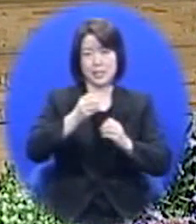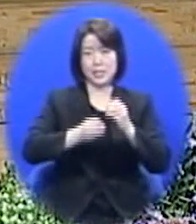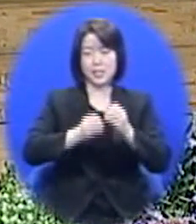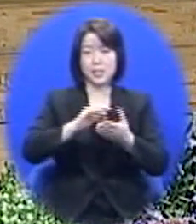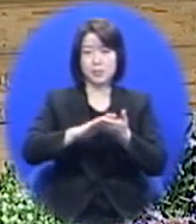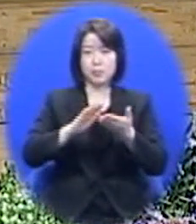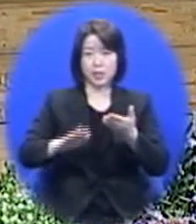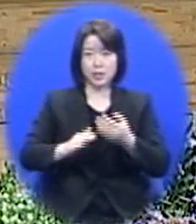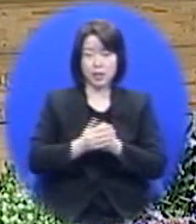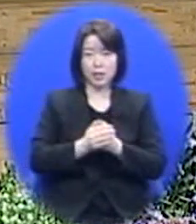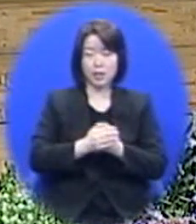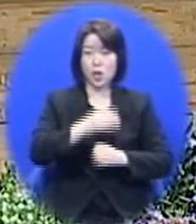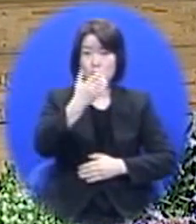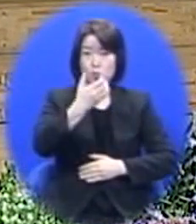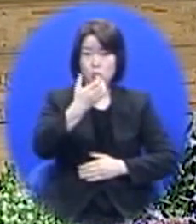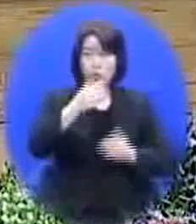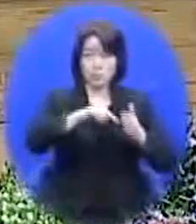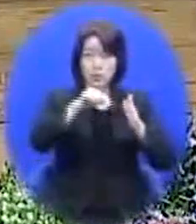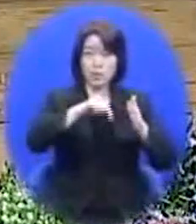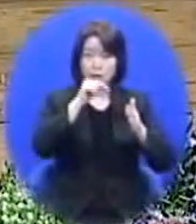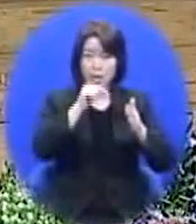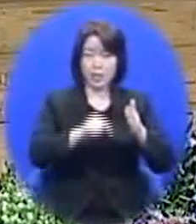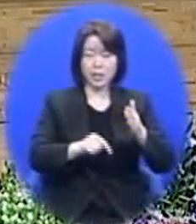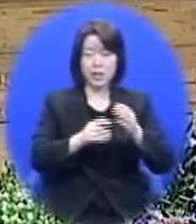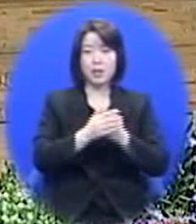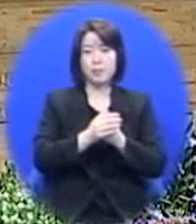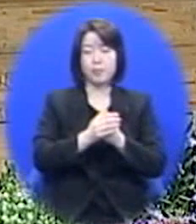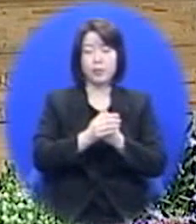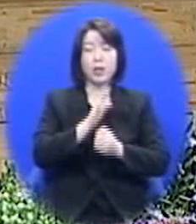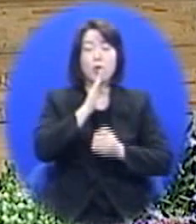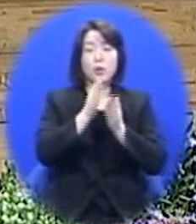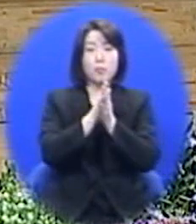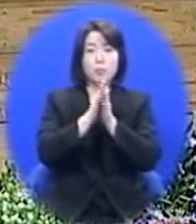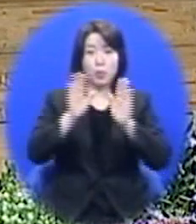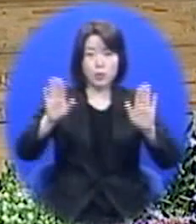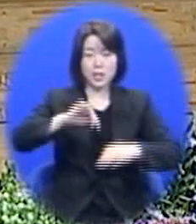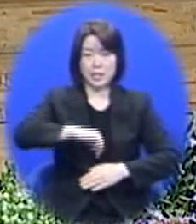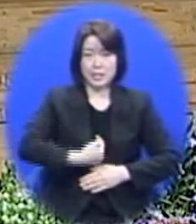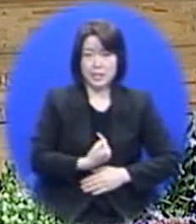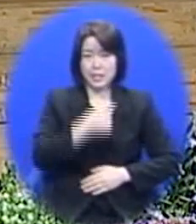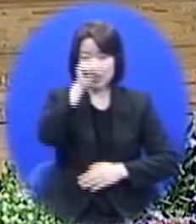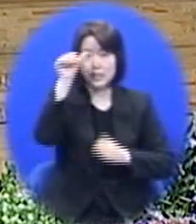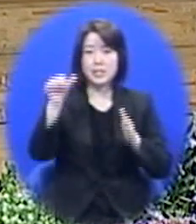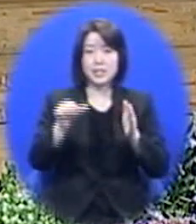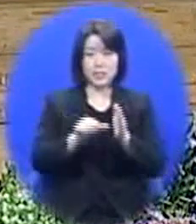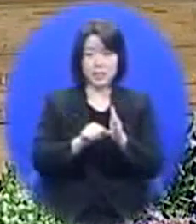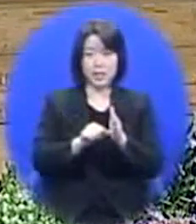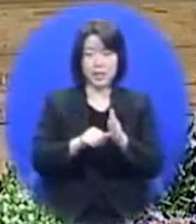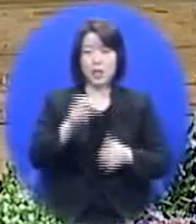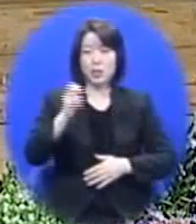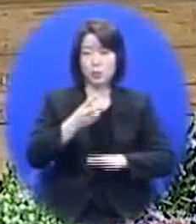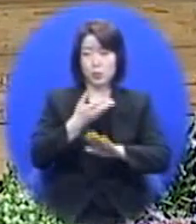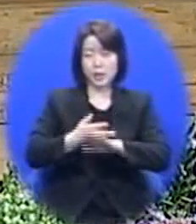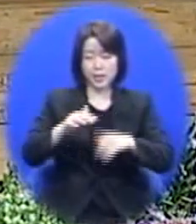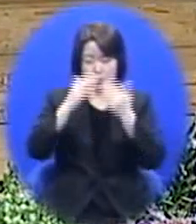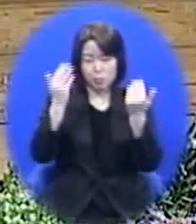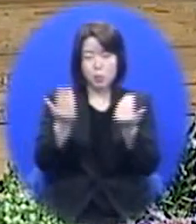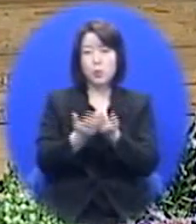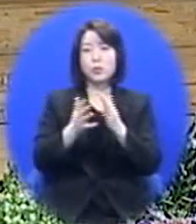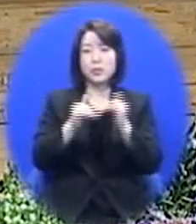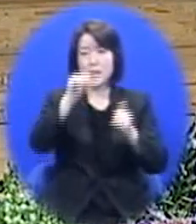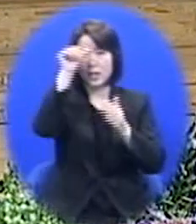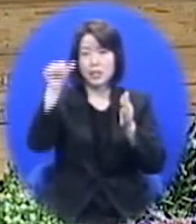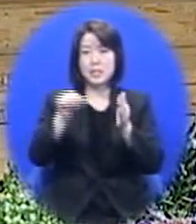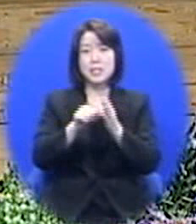시편 90편 안에 모세의 자신의 인생에 대한 그리고 모든 사람들의 인생에 대한 허무함이